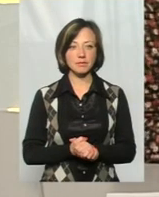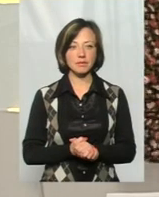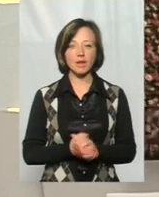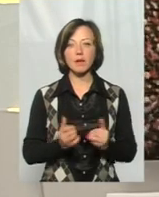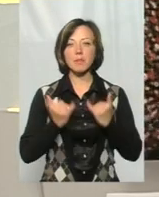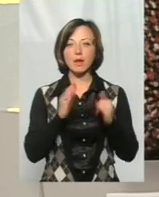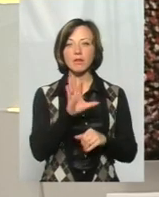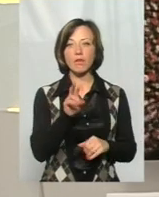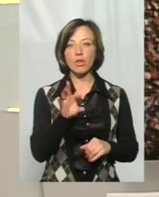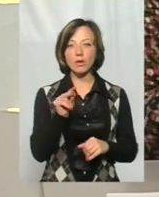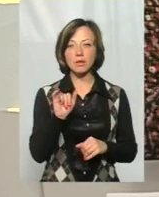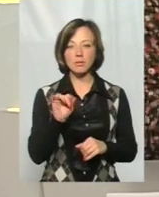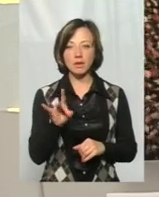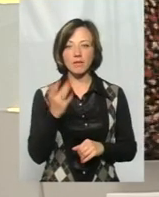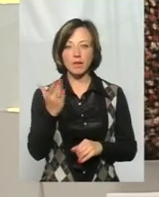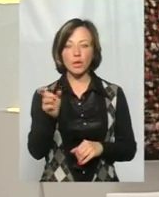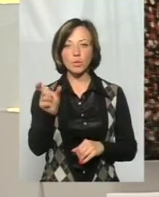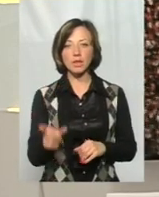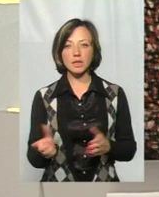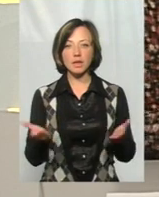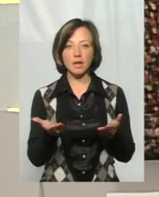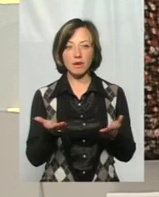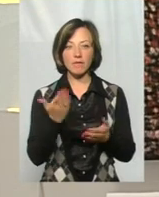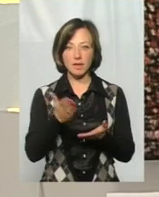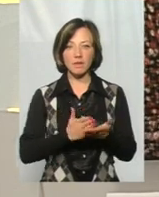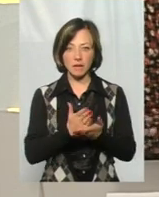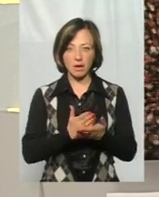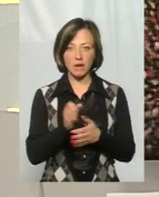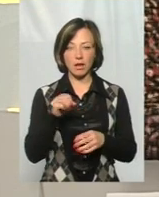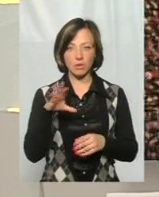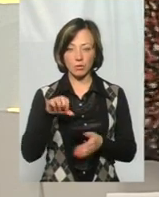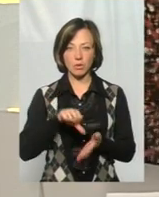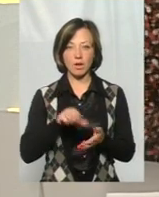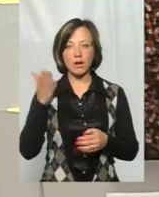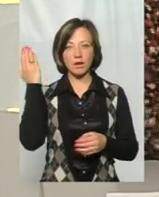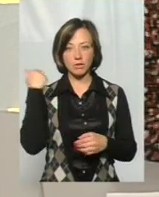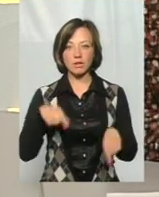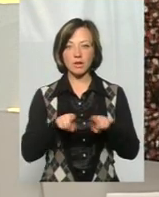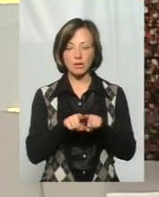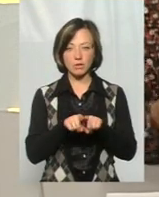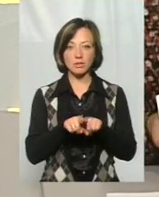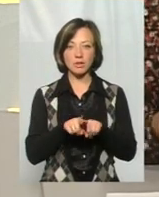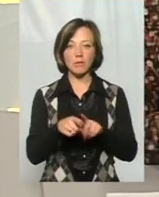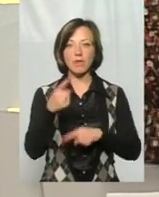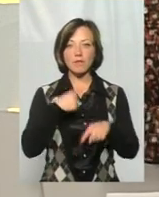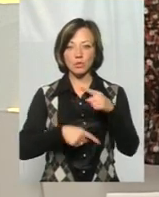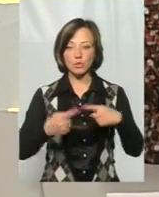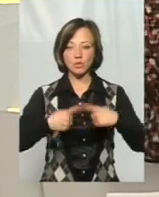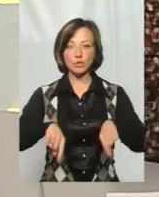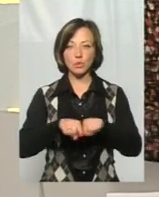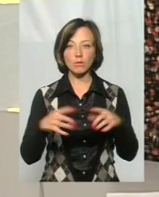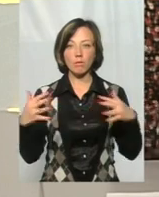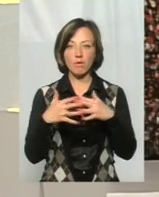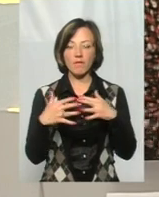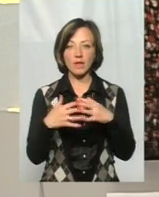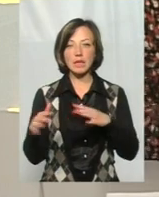Пане Володимир, от ви людина, яка, ви ветеран АТО, так? В свій час ви теж прийшли з зони бойових дій.